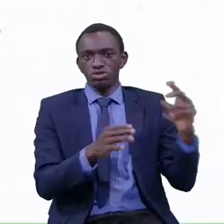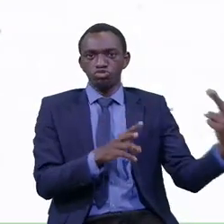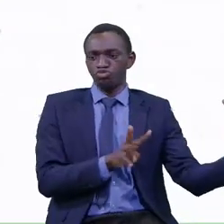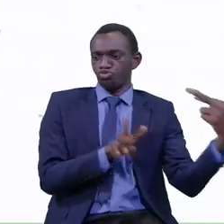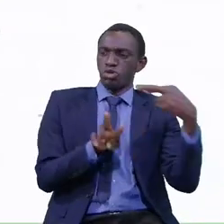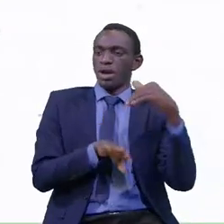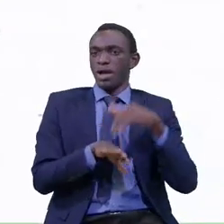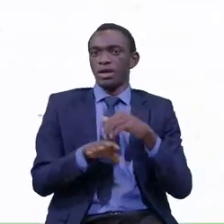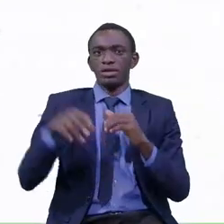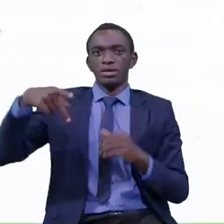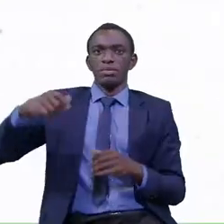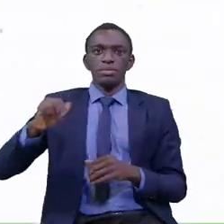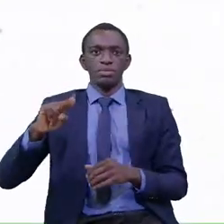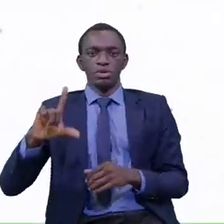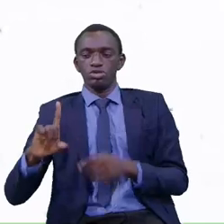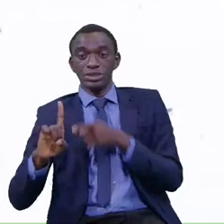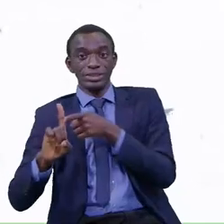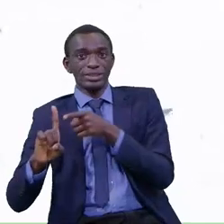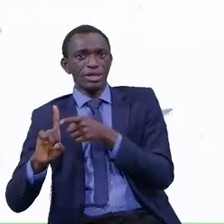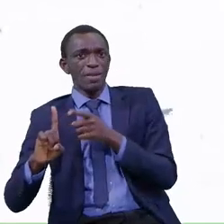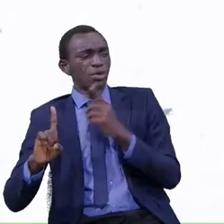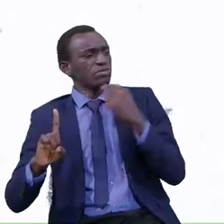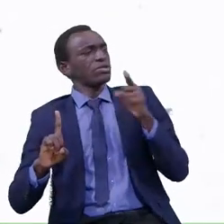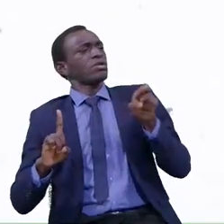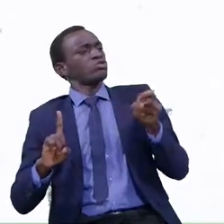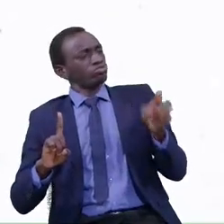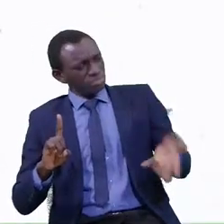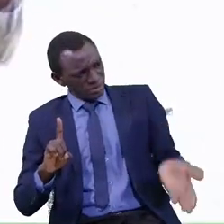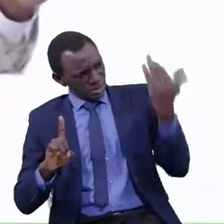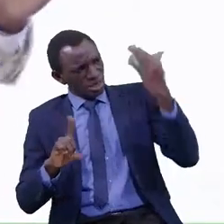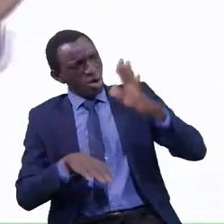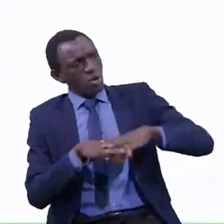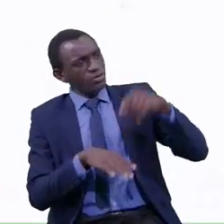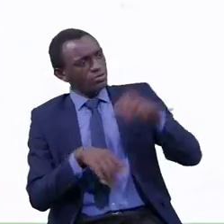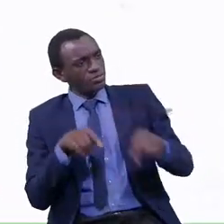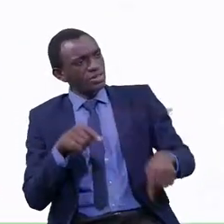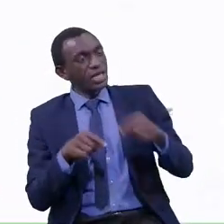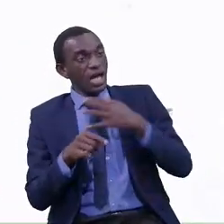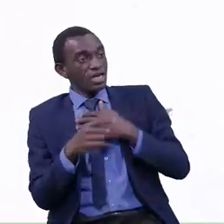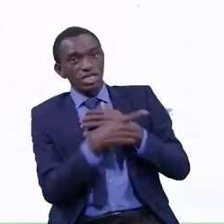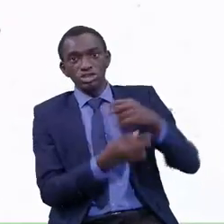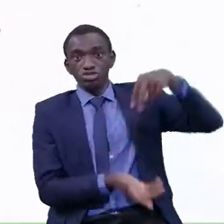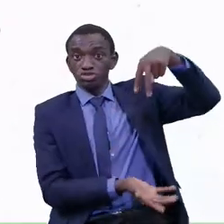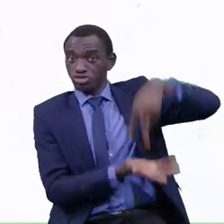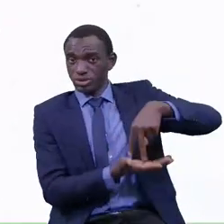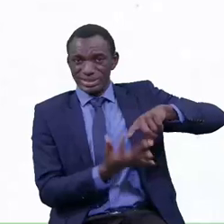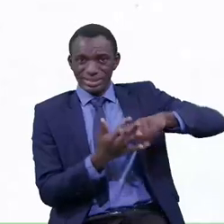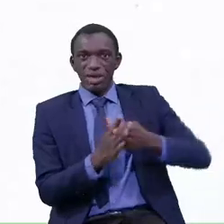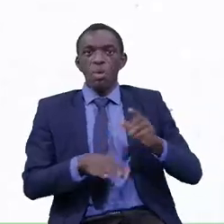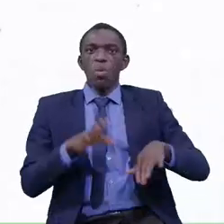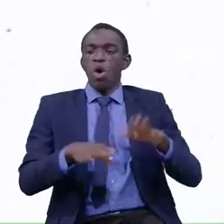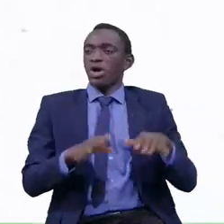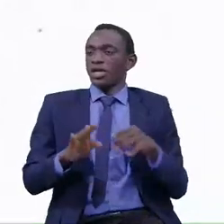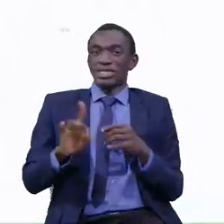lève-toi et suis tes pieds. Et il s'est levé et il a commencé à marcher. Les 9 dons